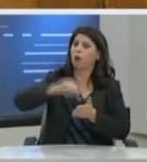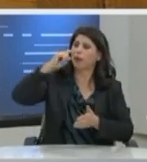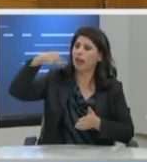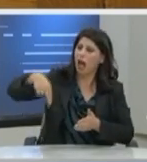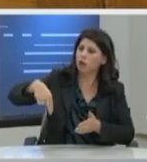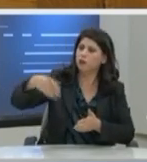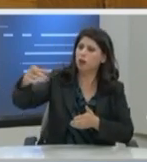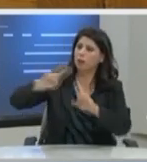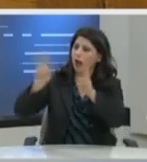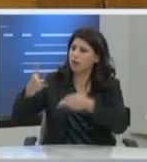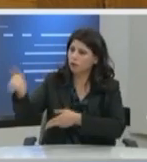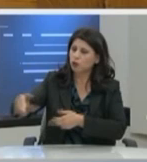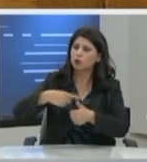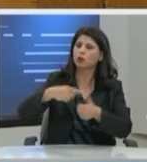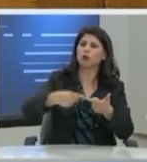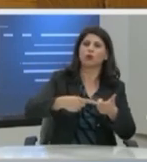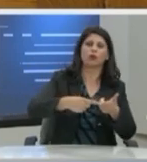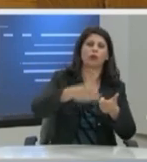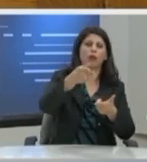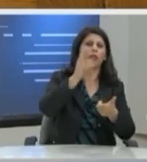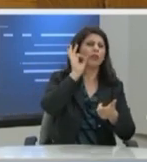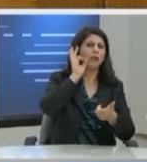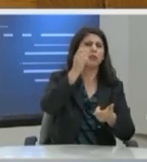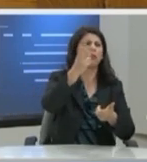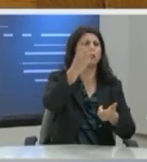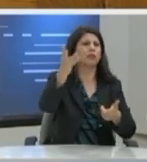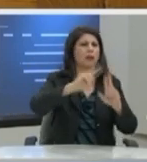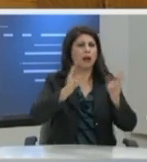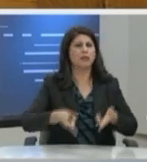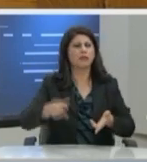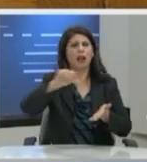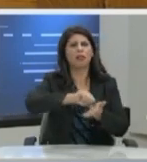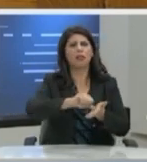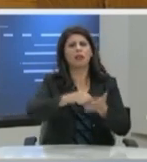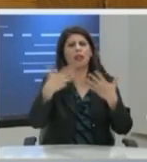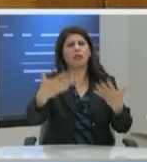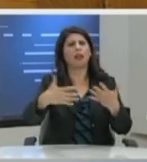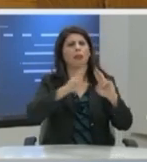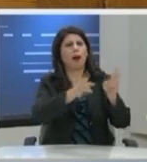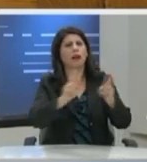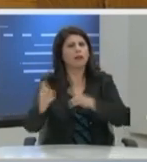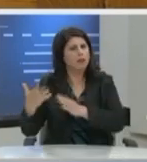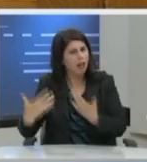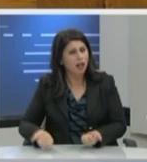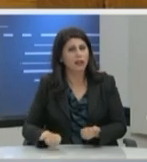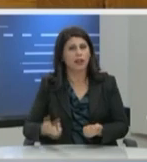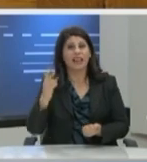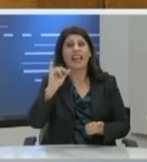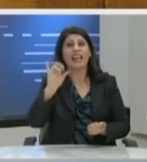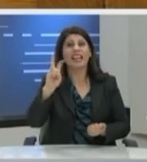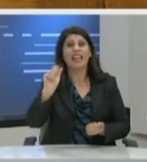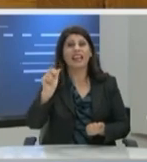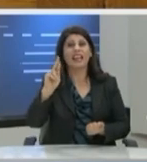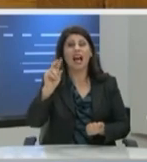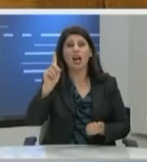στη Βέρεια το άλλο, στη Θεσσαλονίκη 2-3, στην Αθήνα 11 δεκαριά. Ο Ριχάρδος